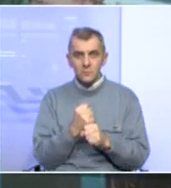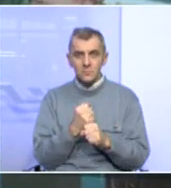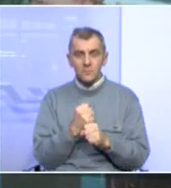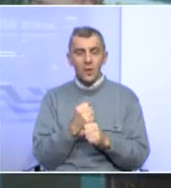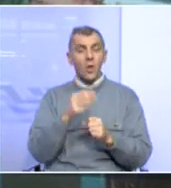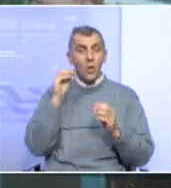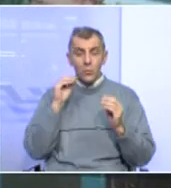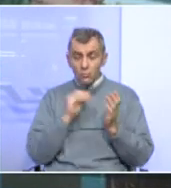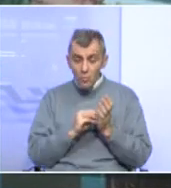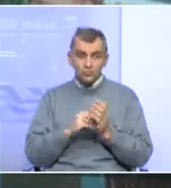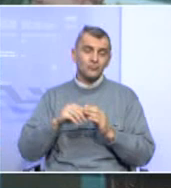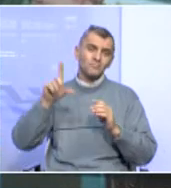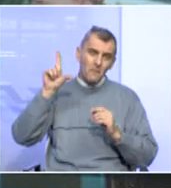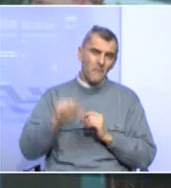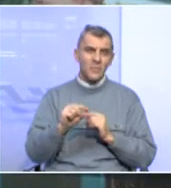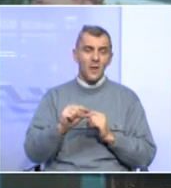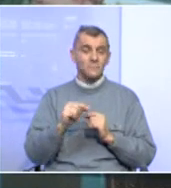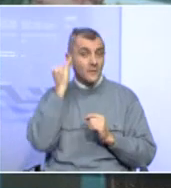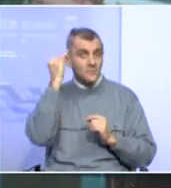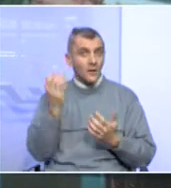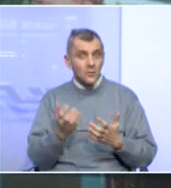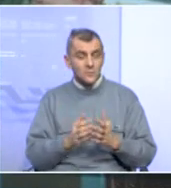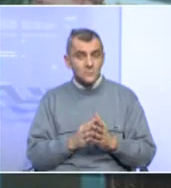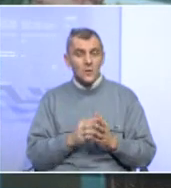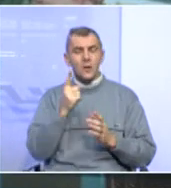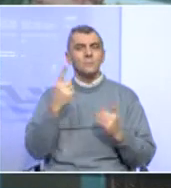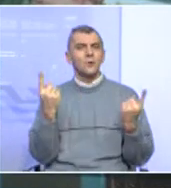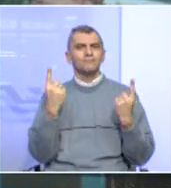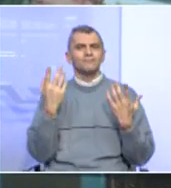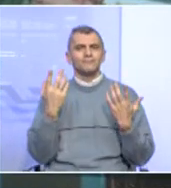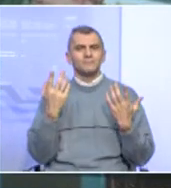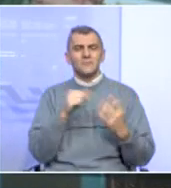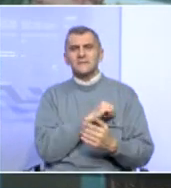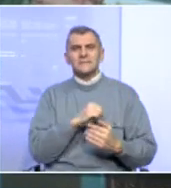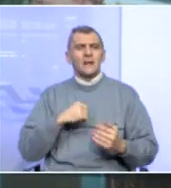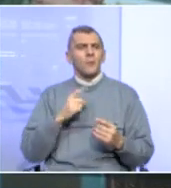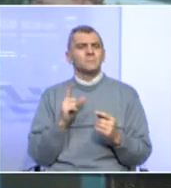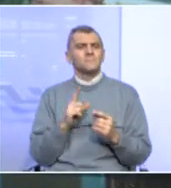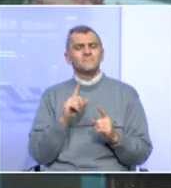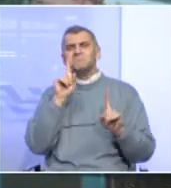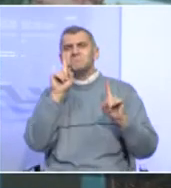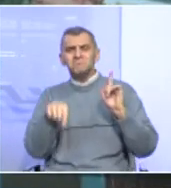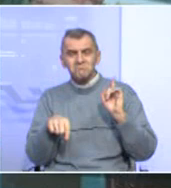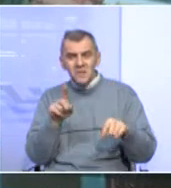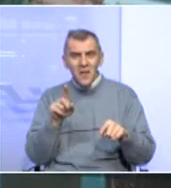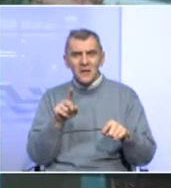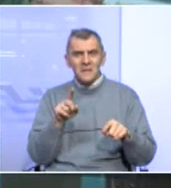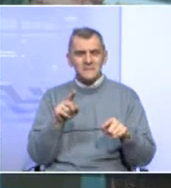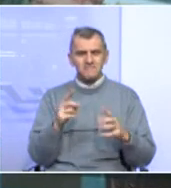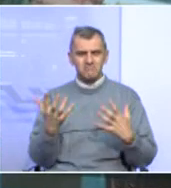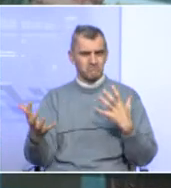još manje ideološko, tako da ona je osuđena samo ovako za neke